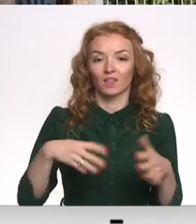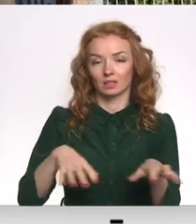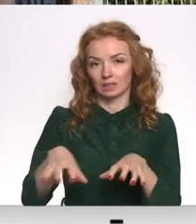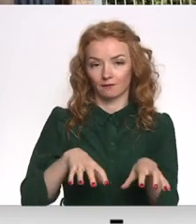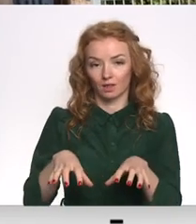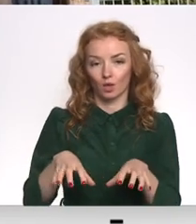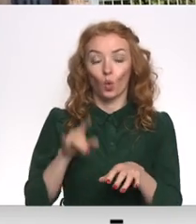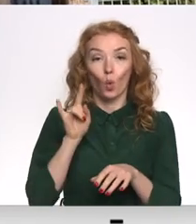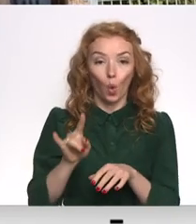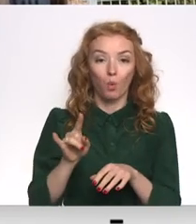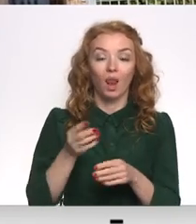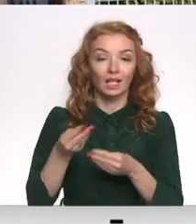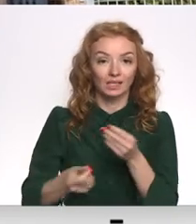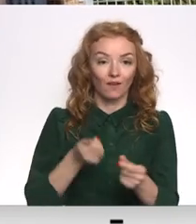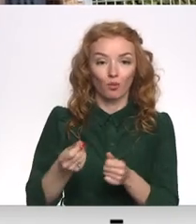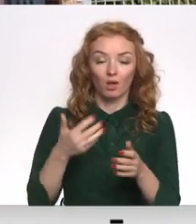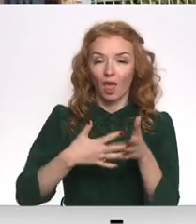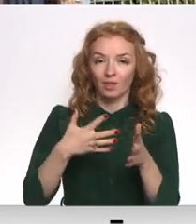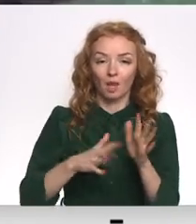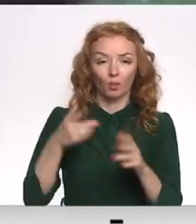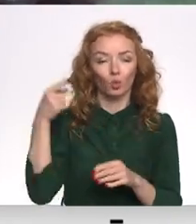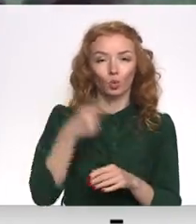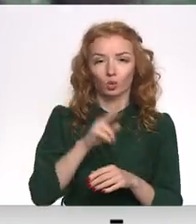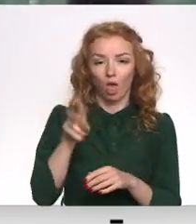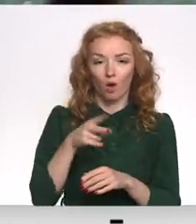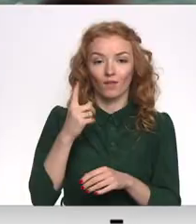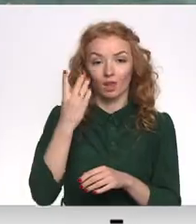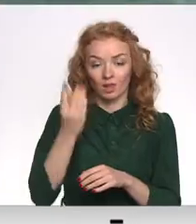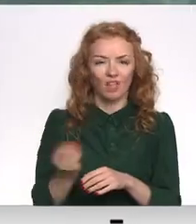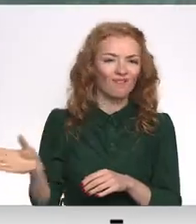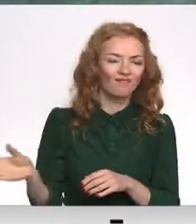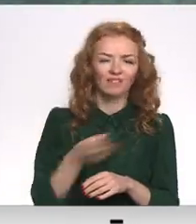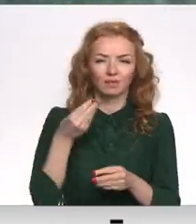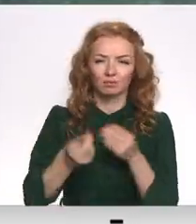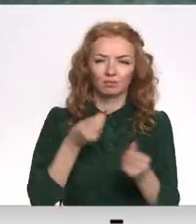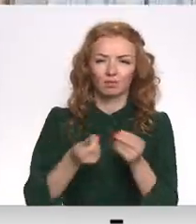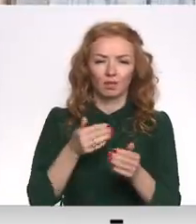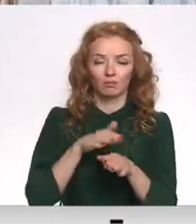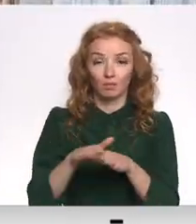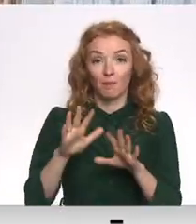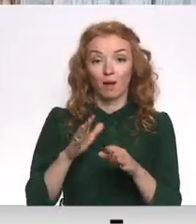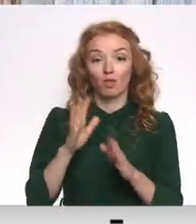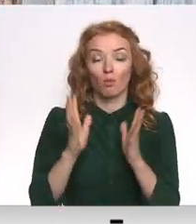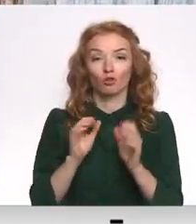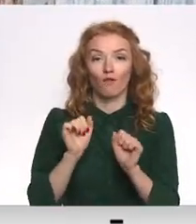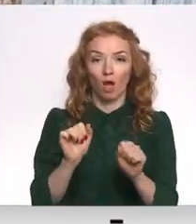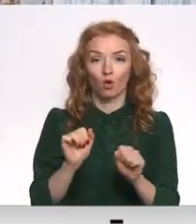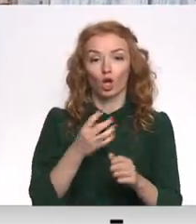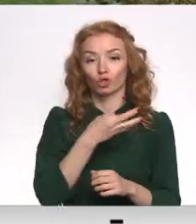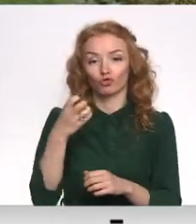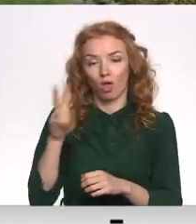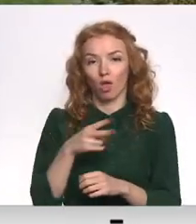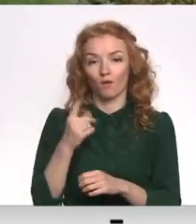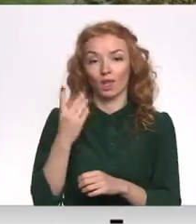dzīvnieku. Ulubelē izdevumos jāparedz vismaz 1000 eiro dienā uz visām izdevumu pozīcijām, bet Meža vairogos ap 400 eiro